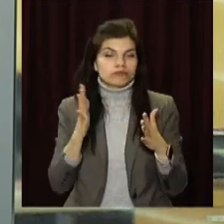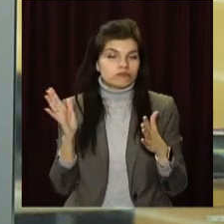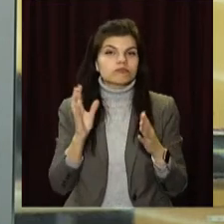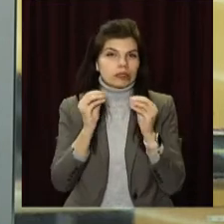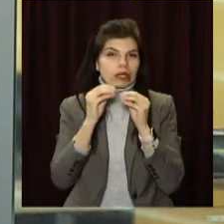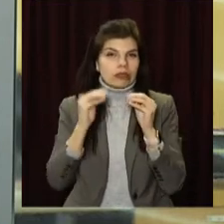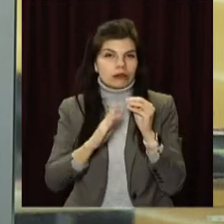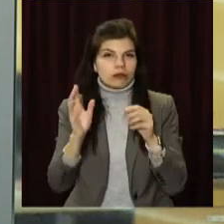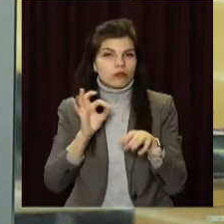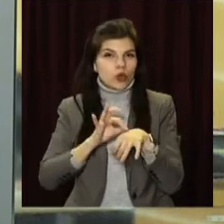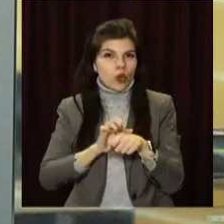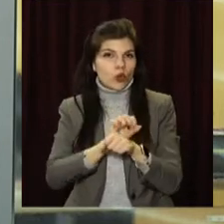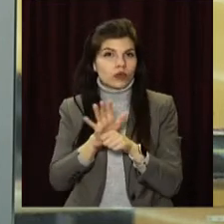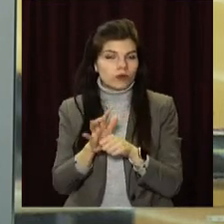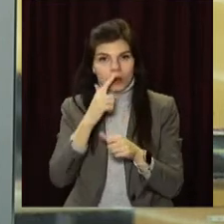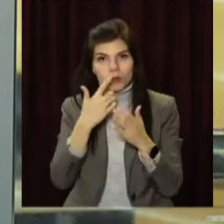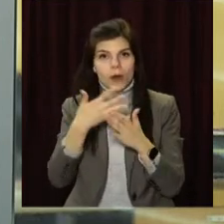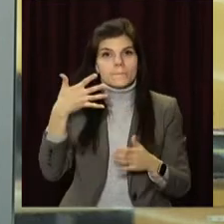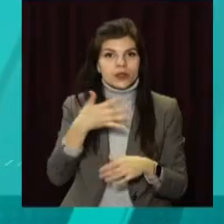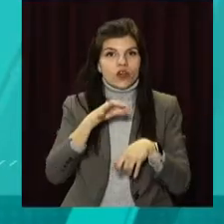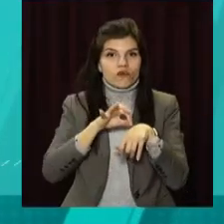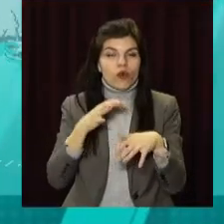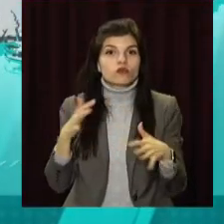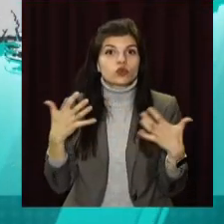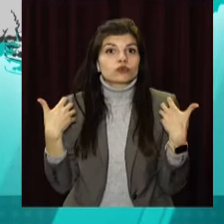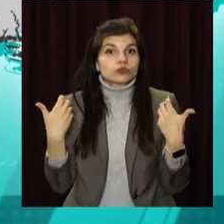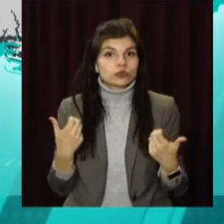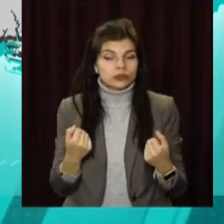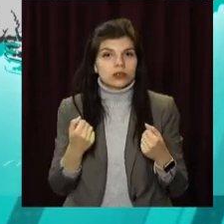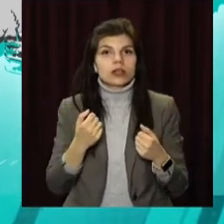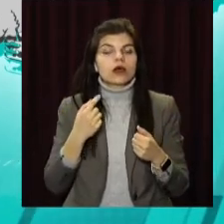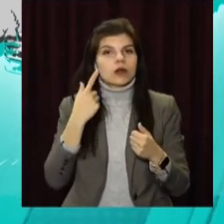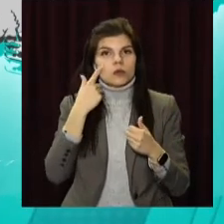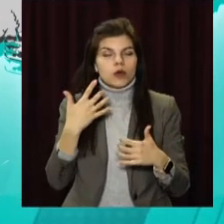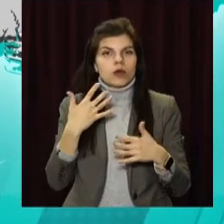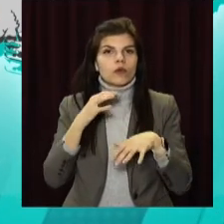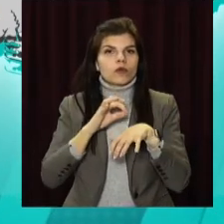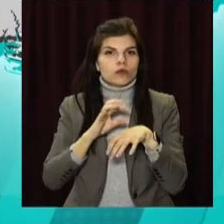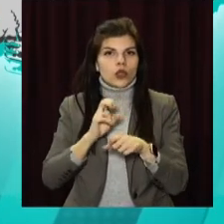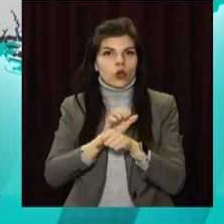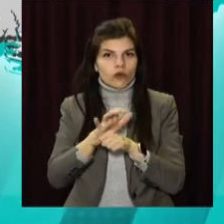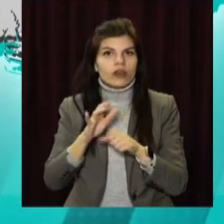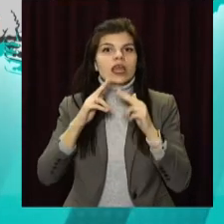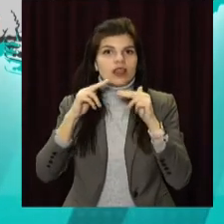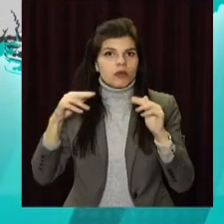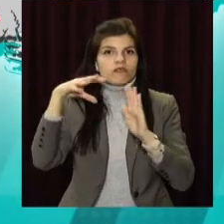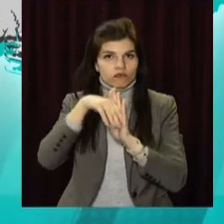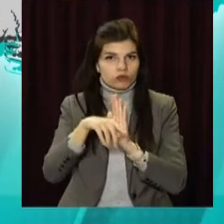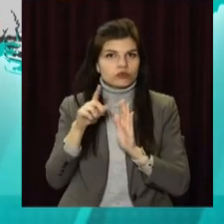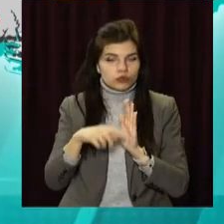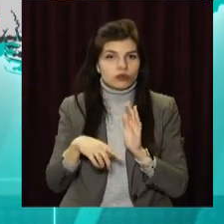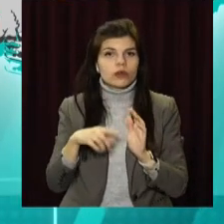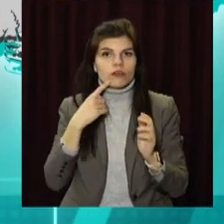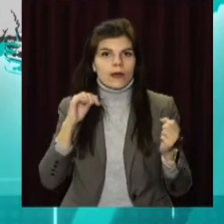нових інфікованих коронавірусом. Майже 5 тисяч хворих одужали. У трійці антилідерів захворюваності на ковід і Дніпропетровщина.